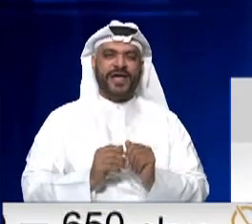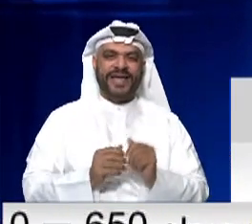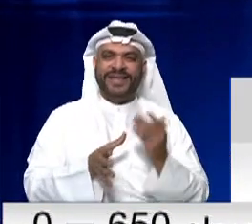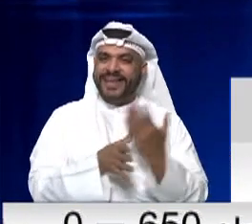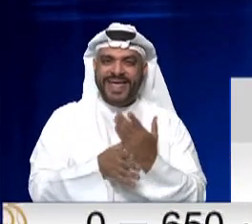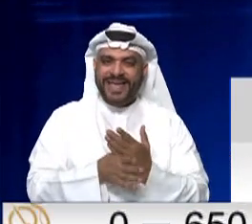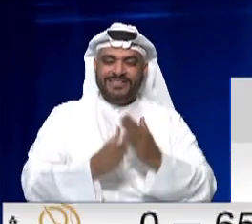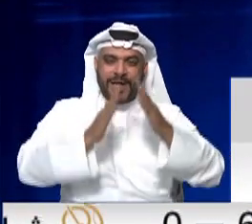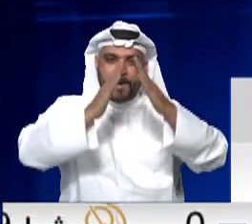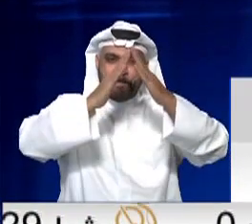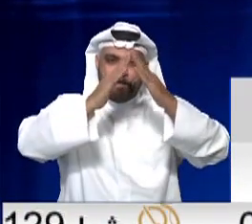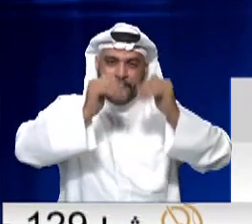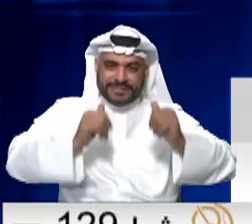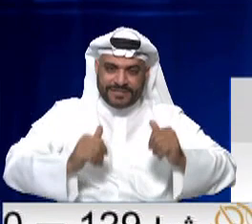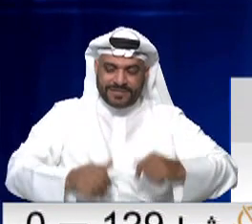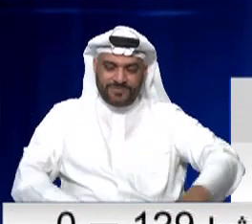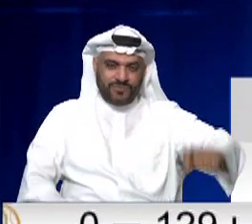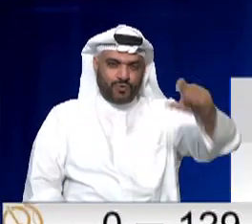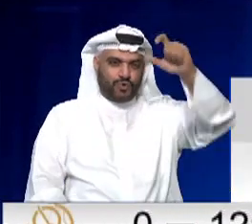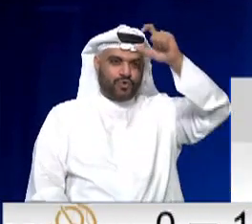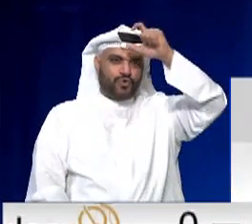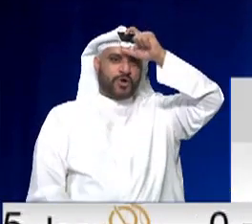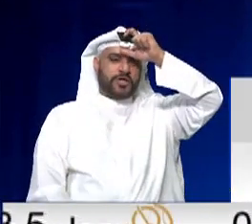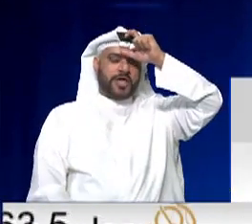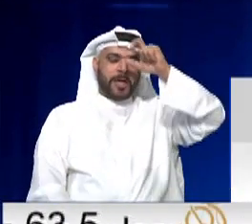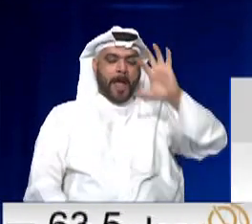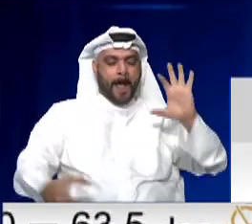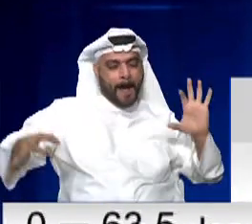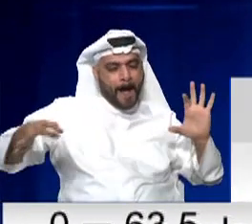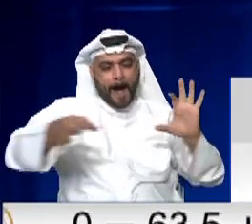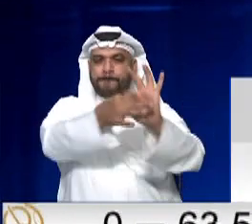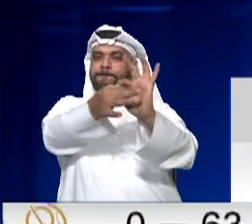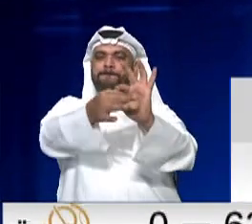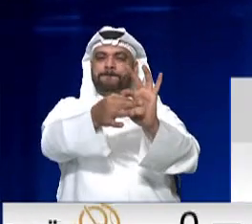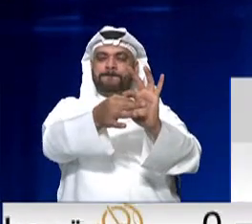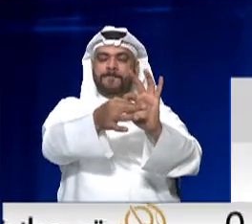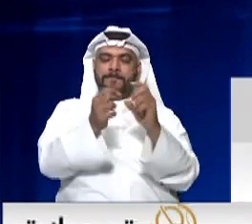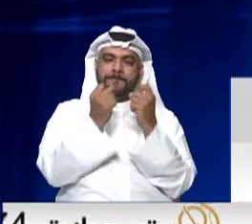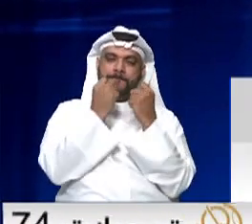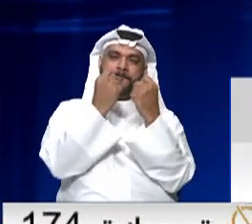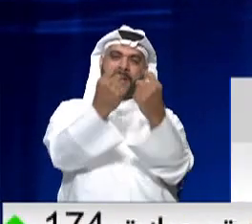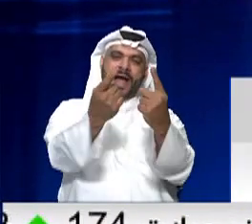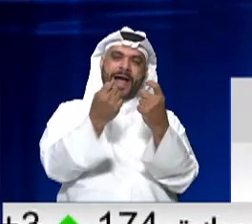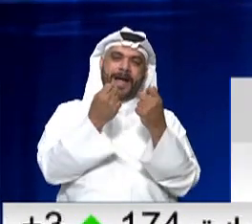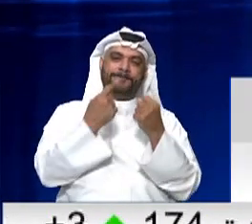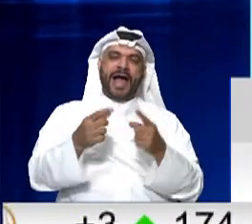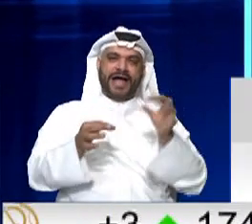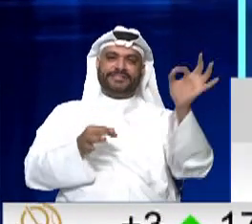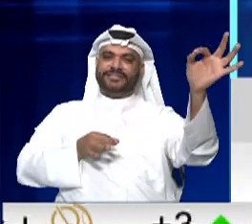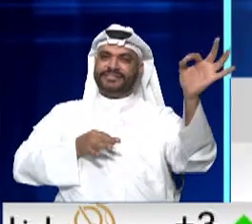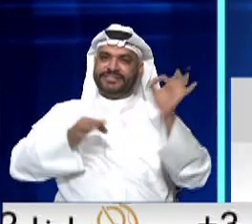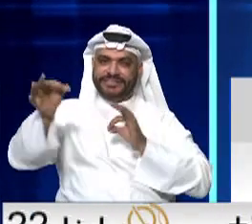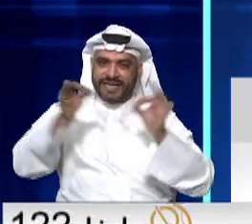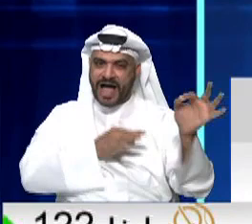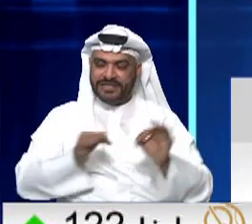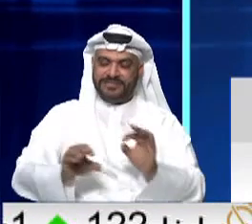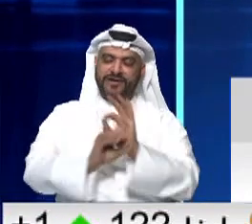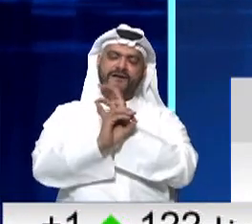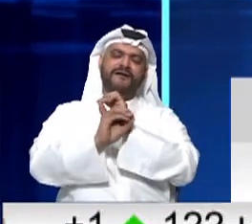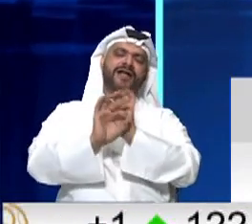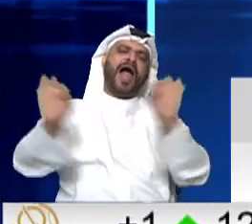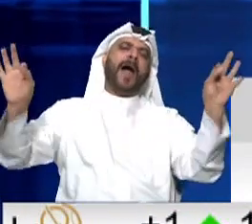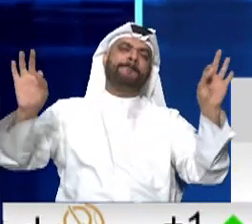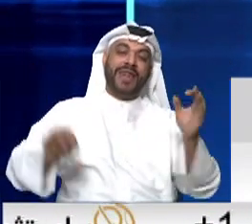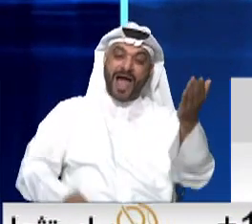والجمهوريه التركيه بشان رفع مستوى العلاقات الدبلوماسيه بينهما الى مستوى السفراء واكدت